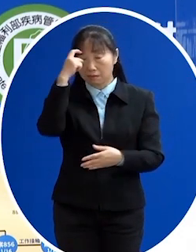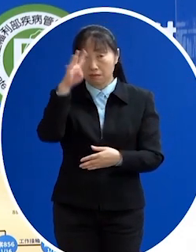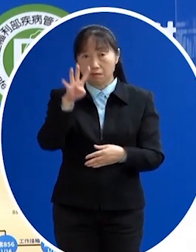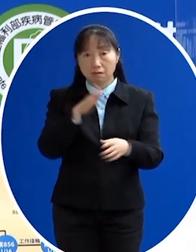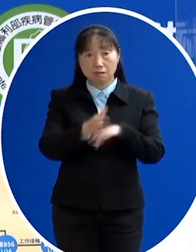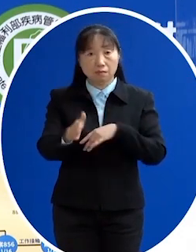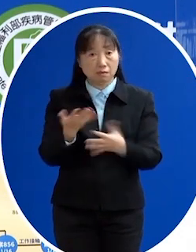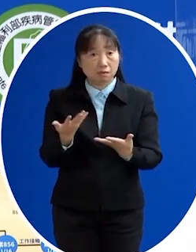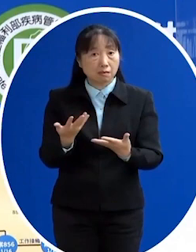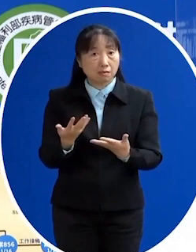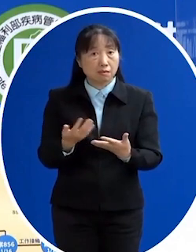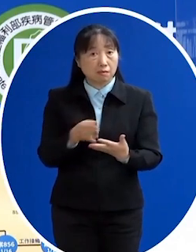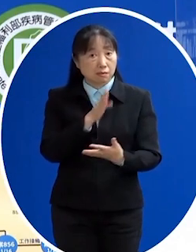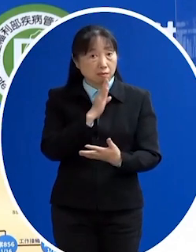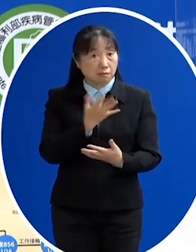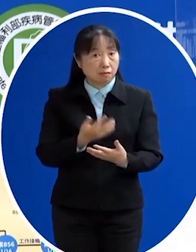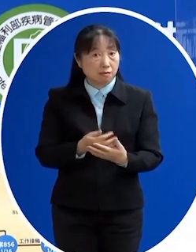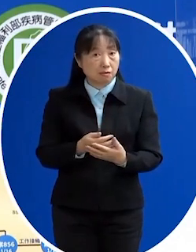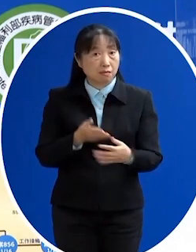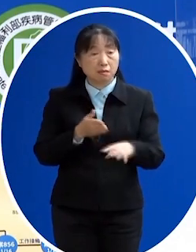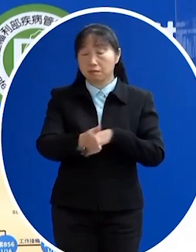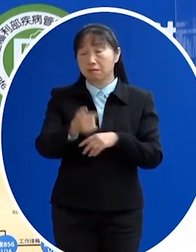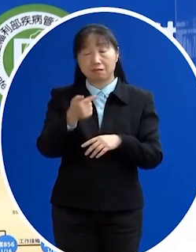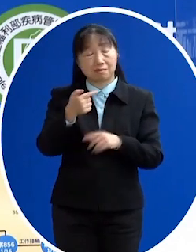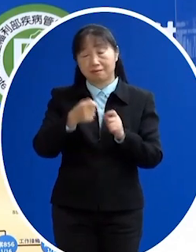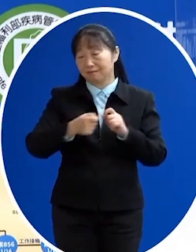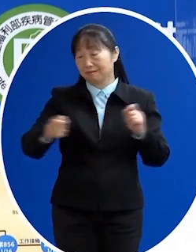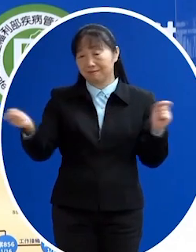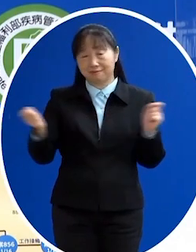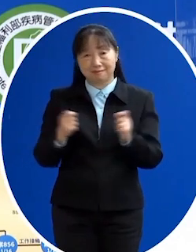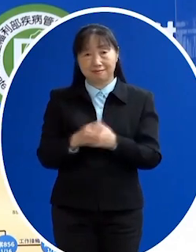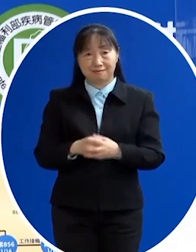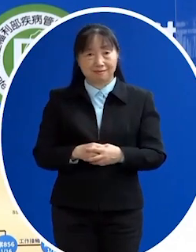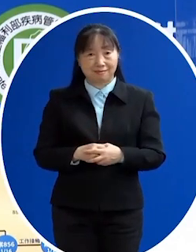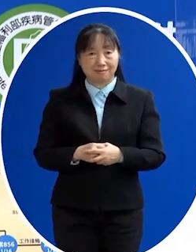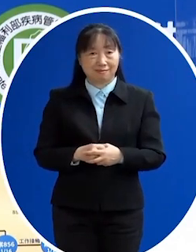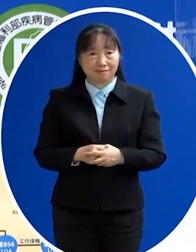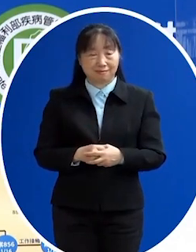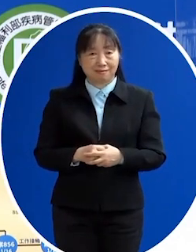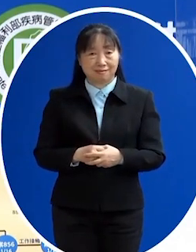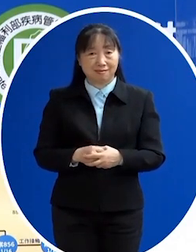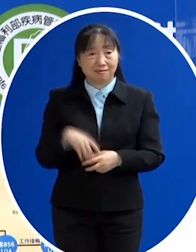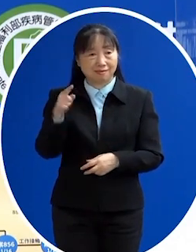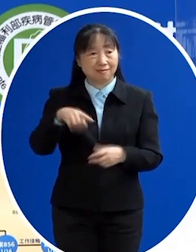时间还在居家隔离吗？ 超过很多， 超过很多，是不是？